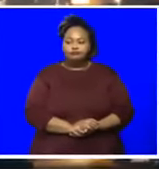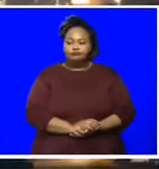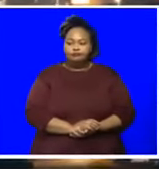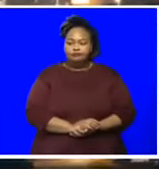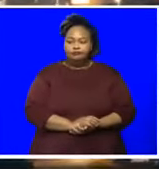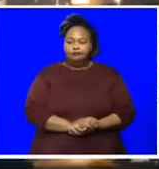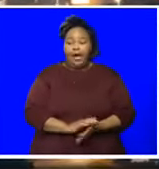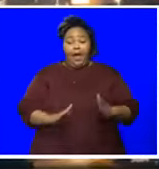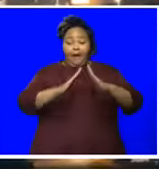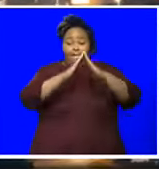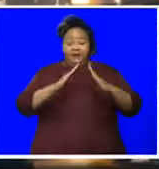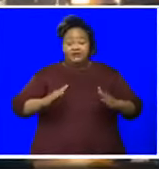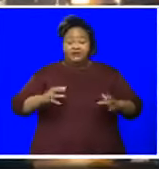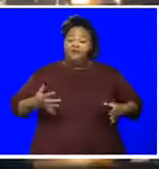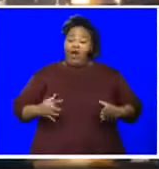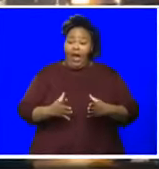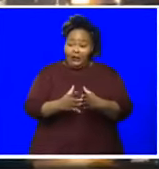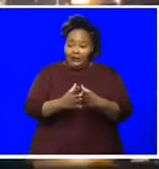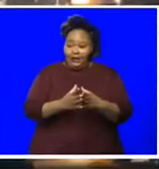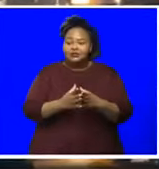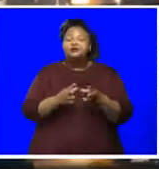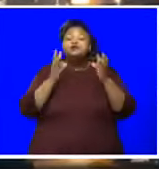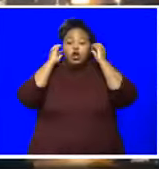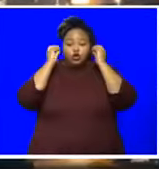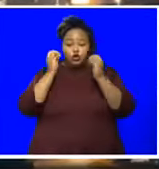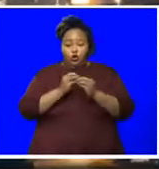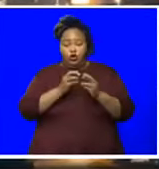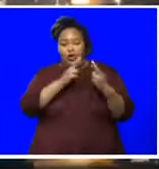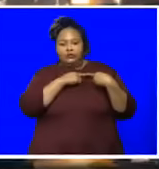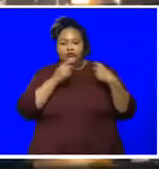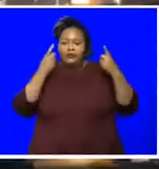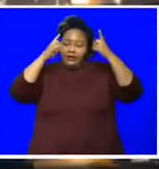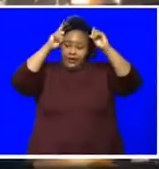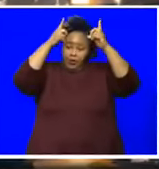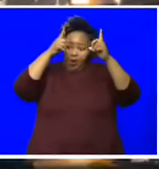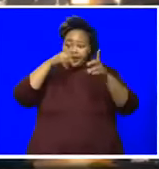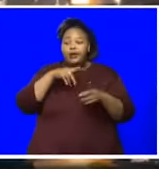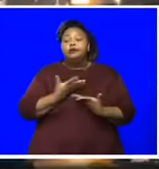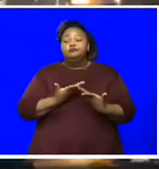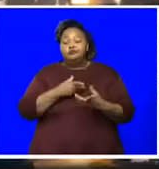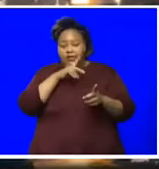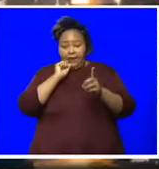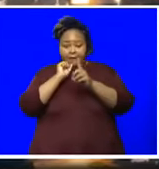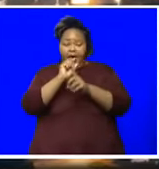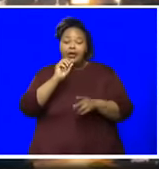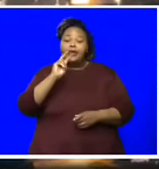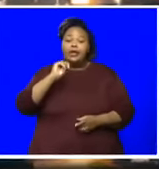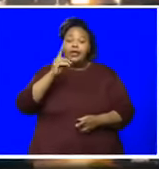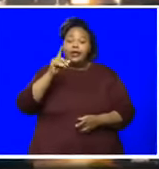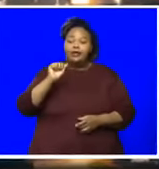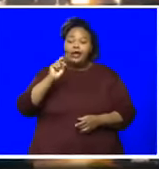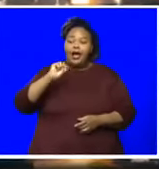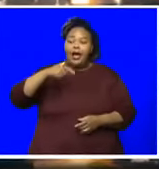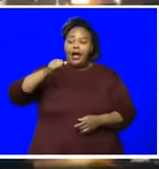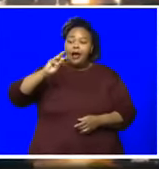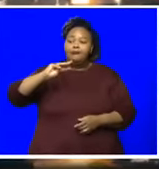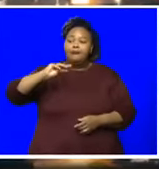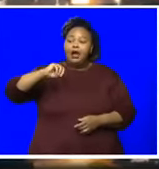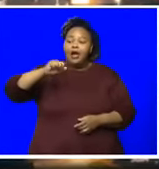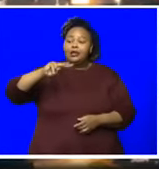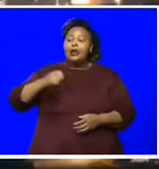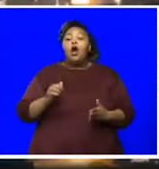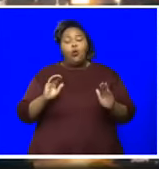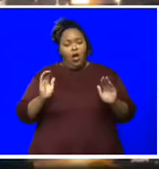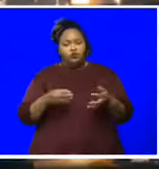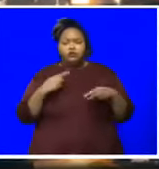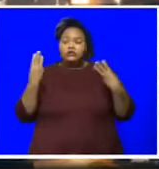Dokotela wetilwane etiko letekulima hlangothini letilwane Dokotela Thembindla ngamandla ukhuthatha eMaswati kuthi akafuye tinyosi